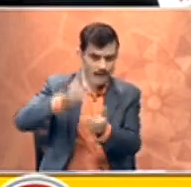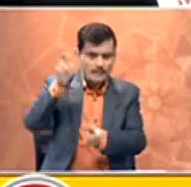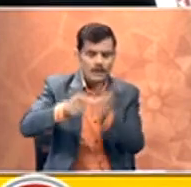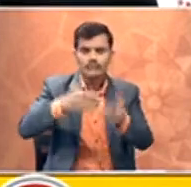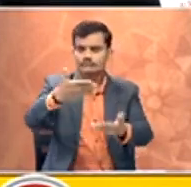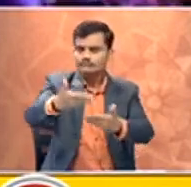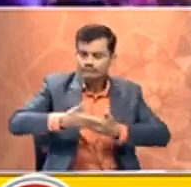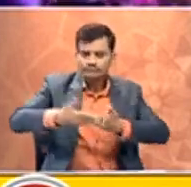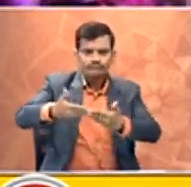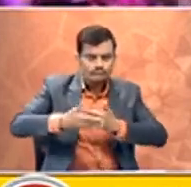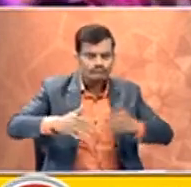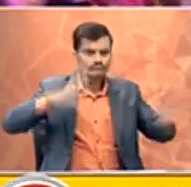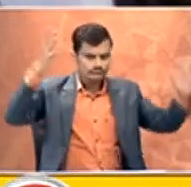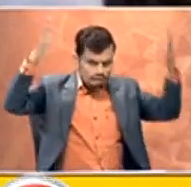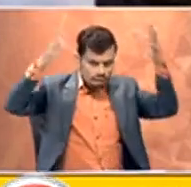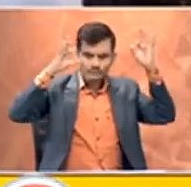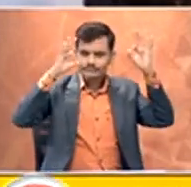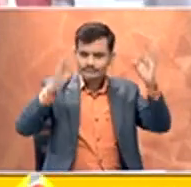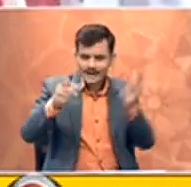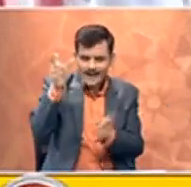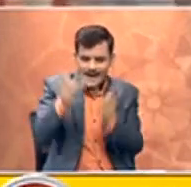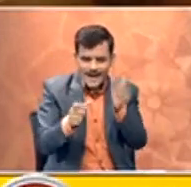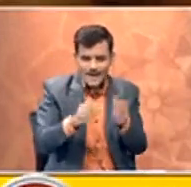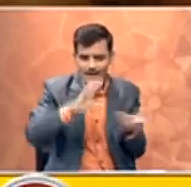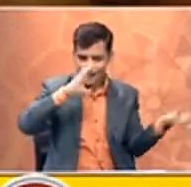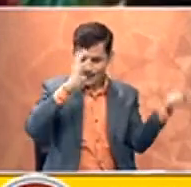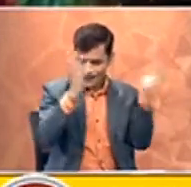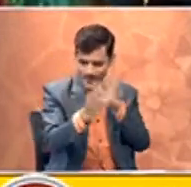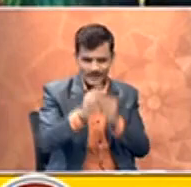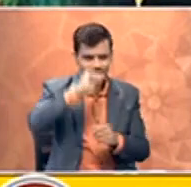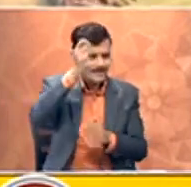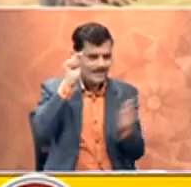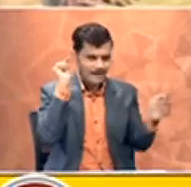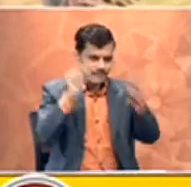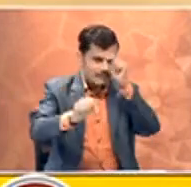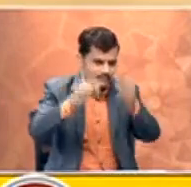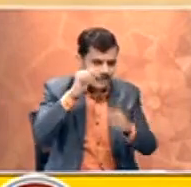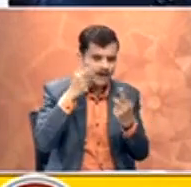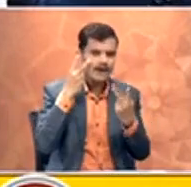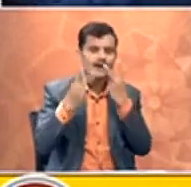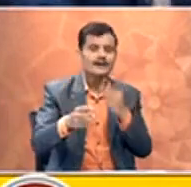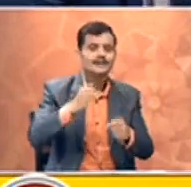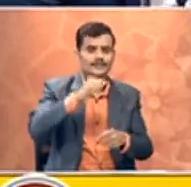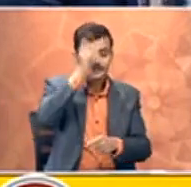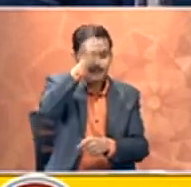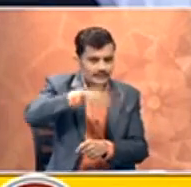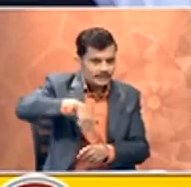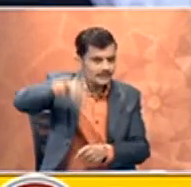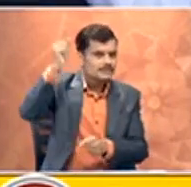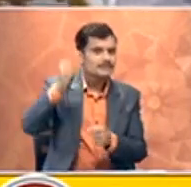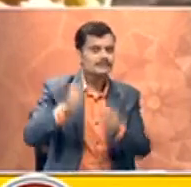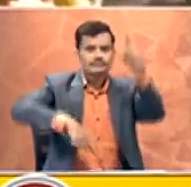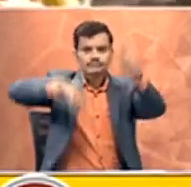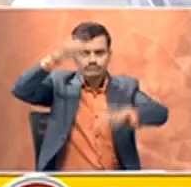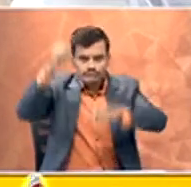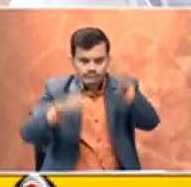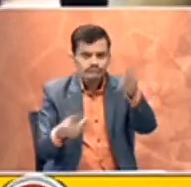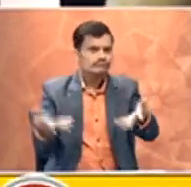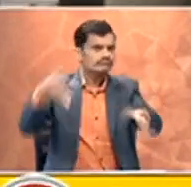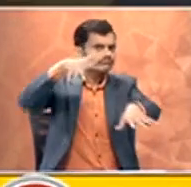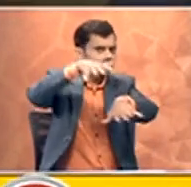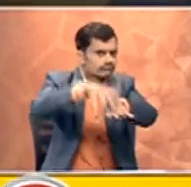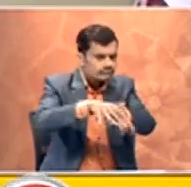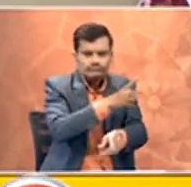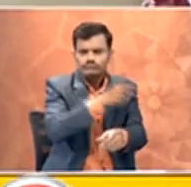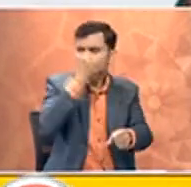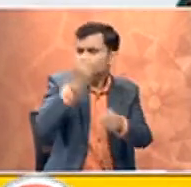किया। ये डेलीगेट्स हमारे देश की डाइवर्सिटी देखकर, हमारी वाइब्रेंट डेमोक्रेसी देखकर बहुत